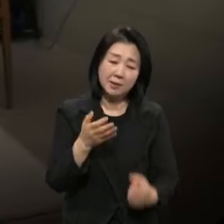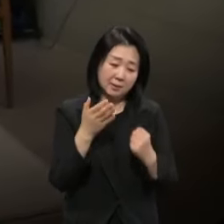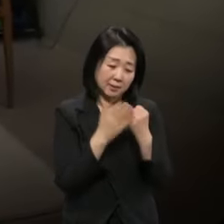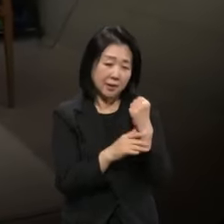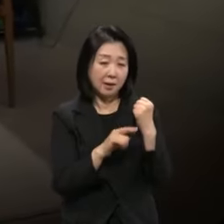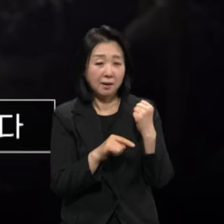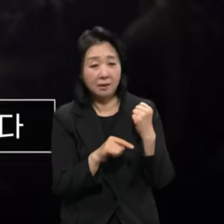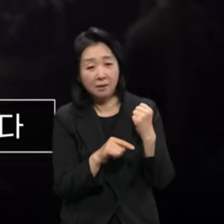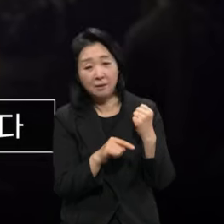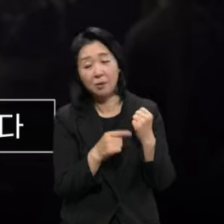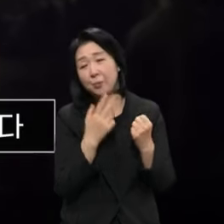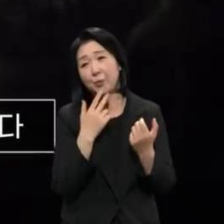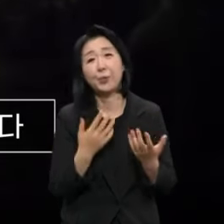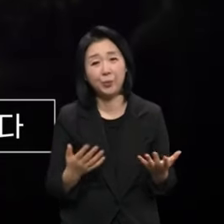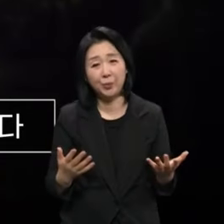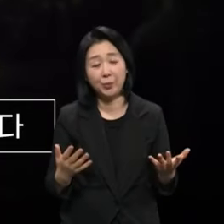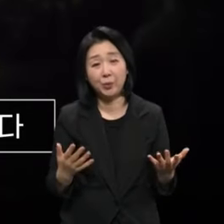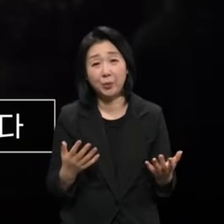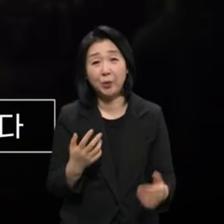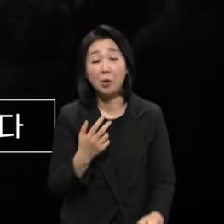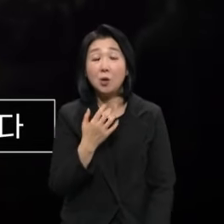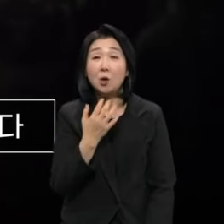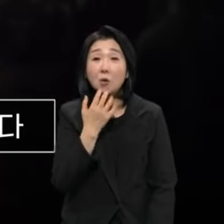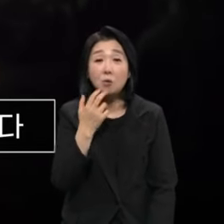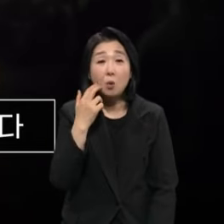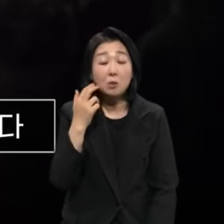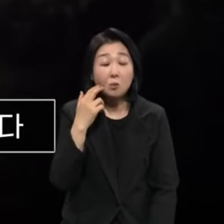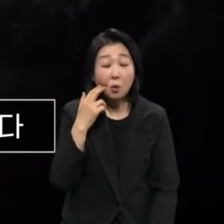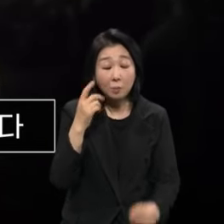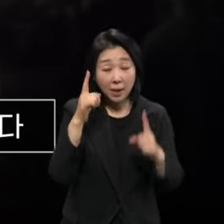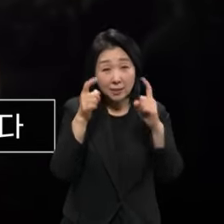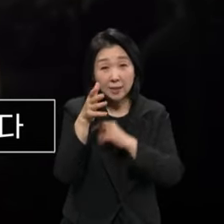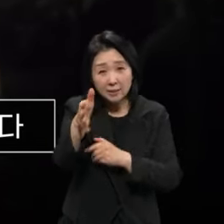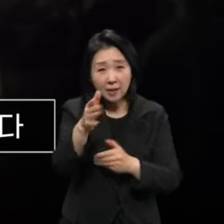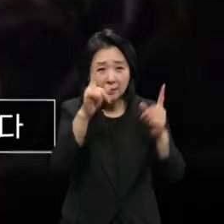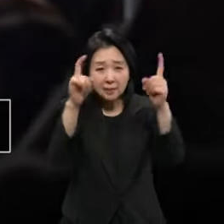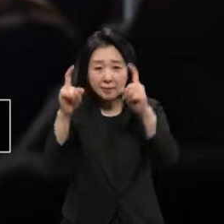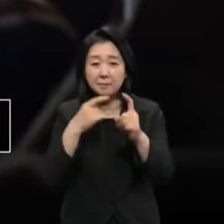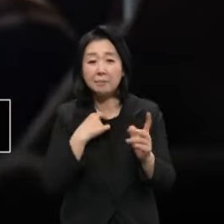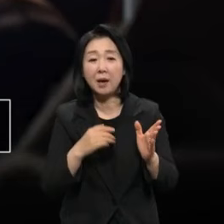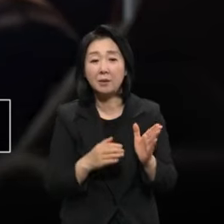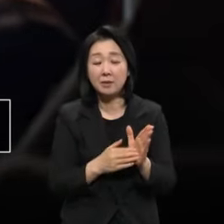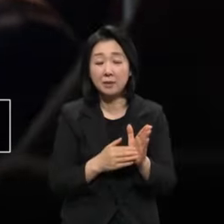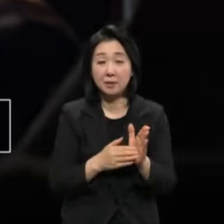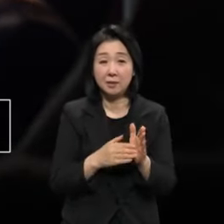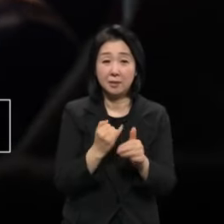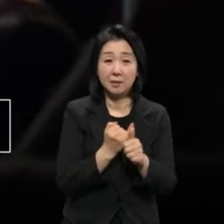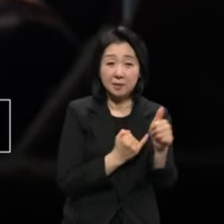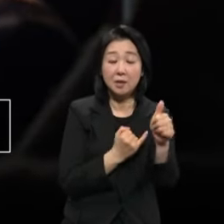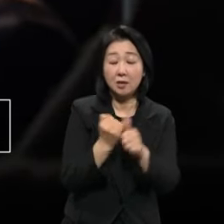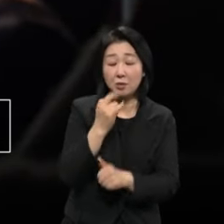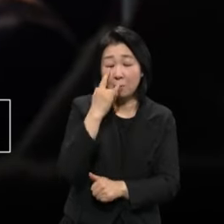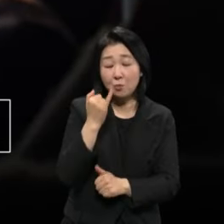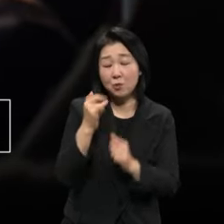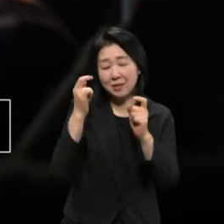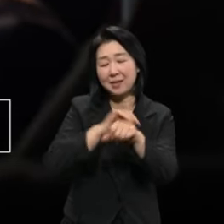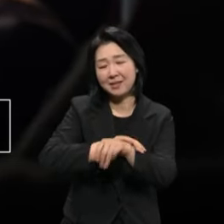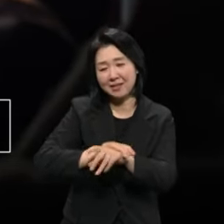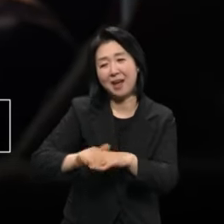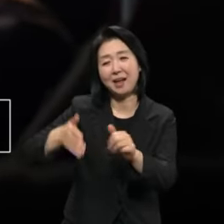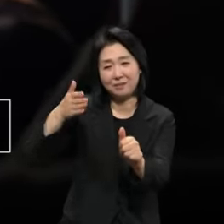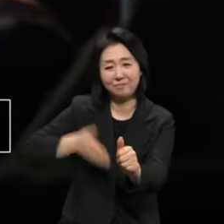없던데. 서울 송파의 대형 스튜디오 소속 사진작가도 찍긴 찍었습니다. 신랑 신부는 특히 부모님 사진을 잘